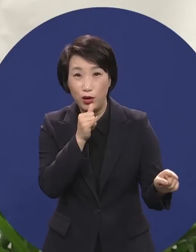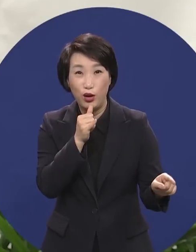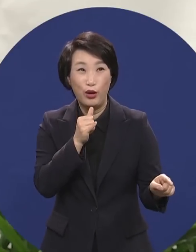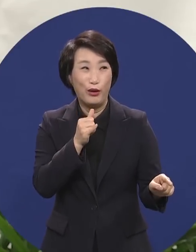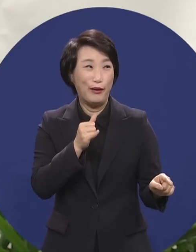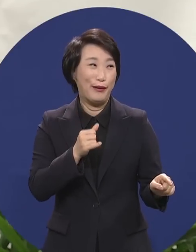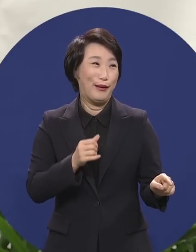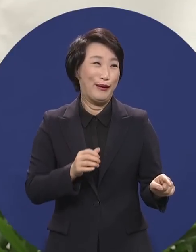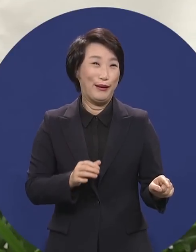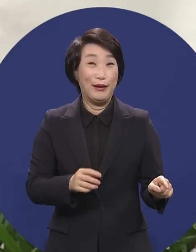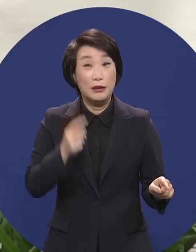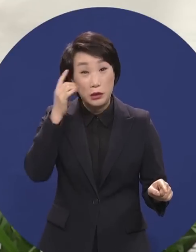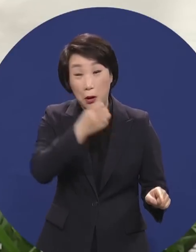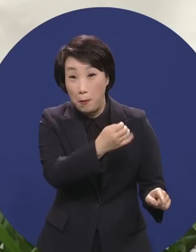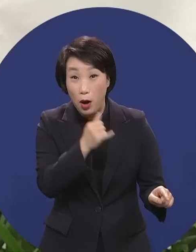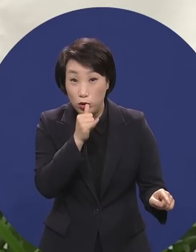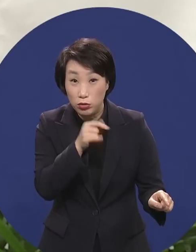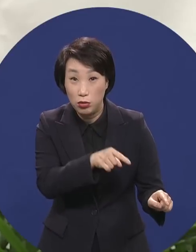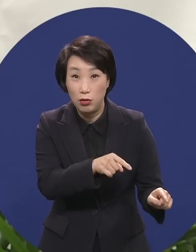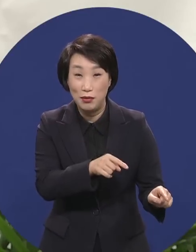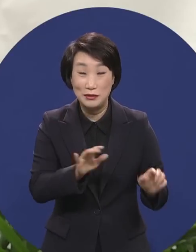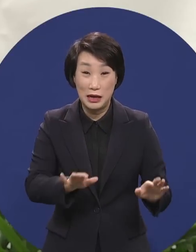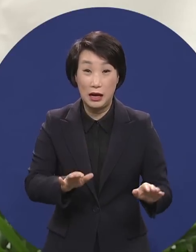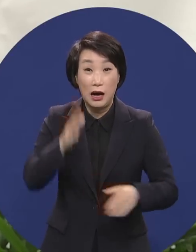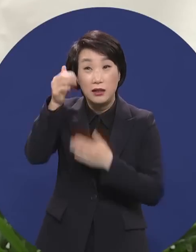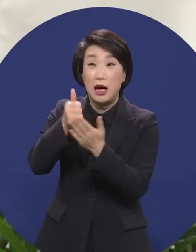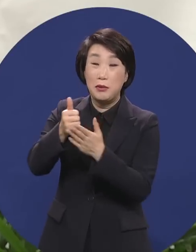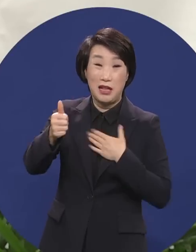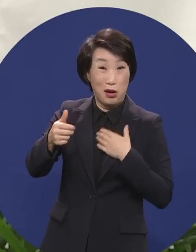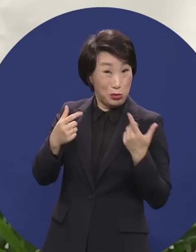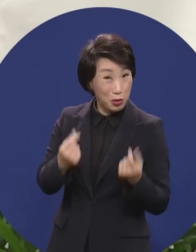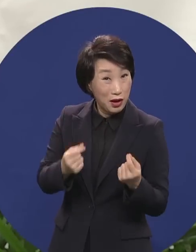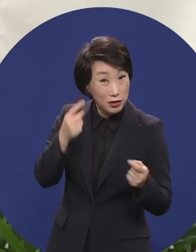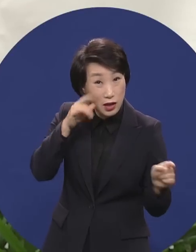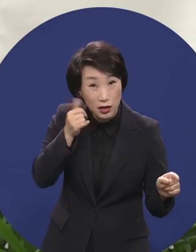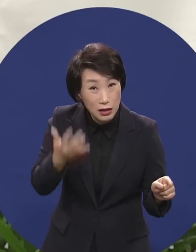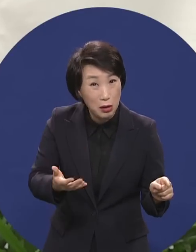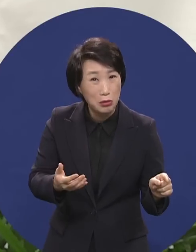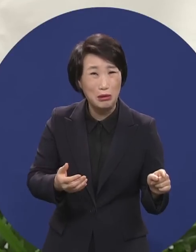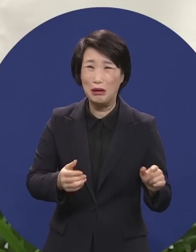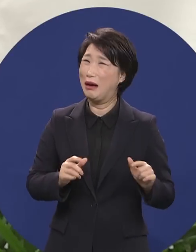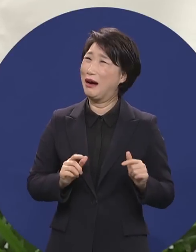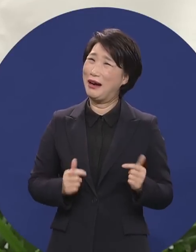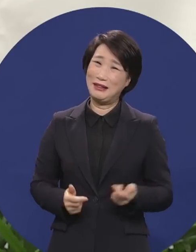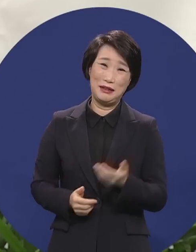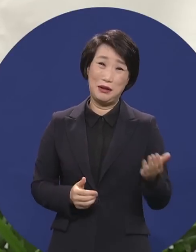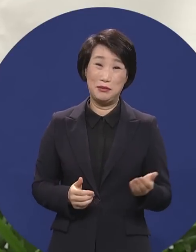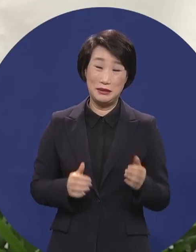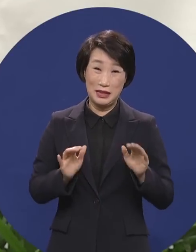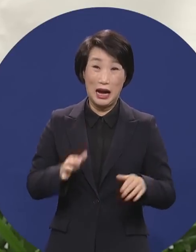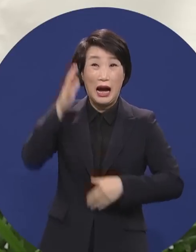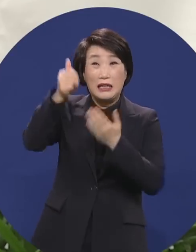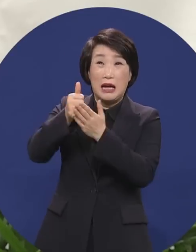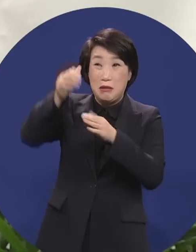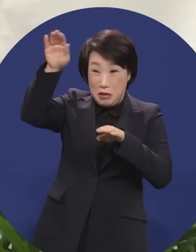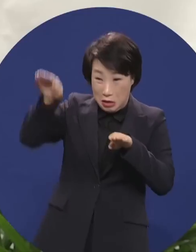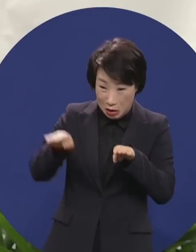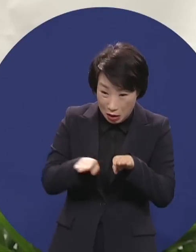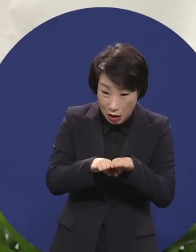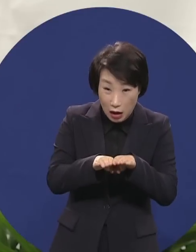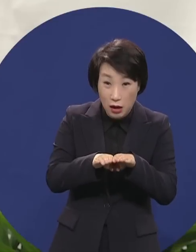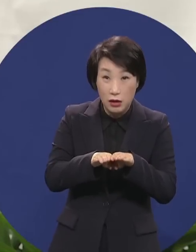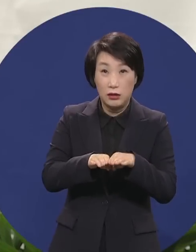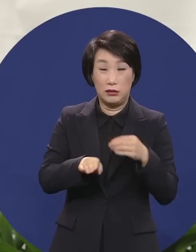이런 사람이 있지. 하나님 왜 나 같은 줄 알아? 왜 하나님은 내 수준에 갖다